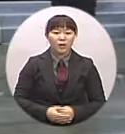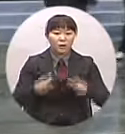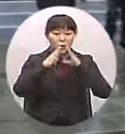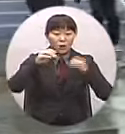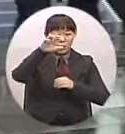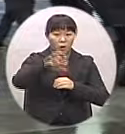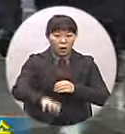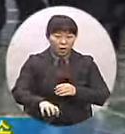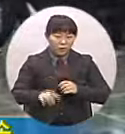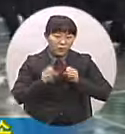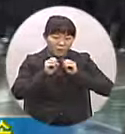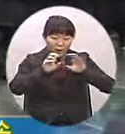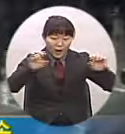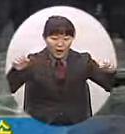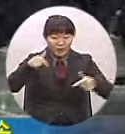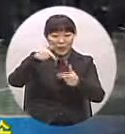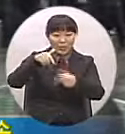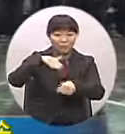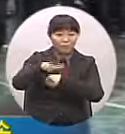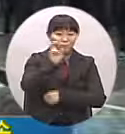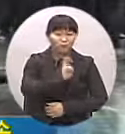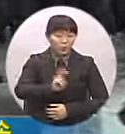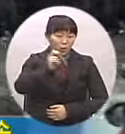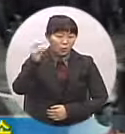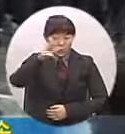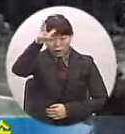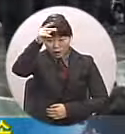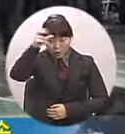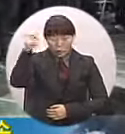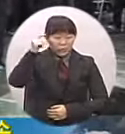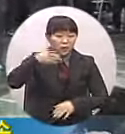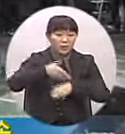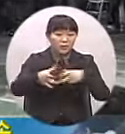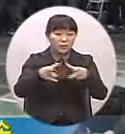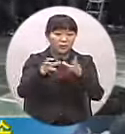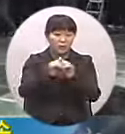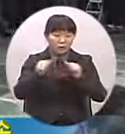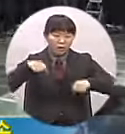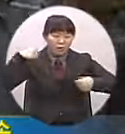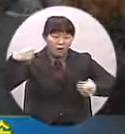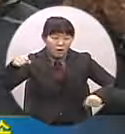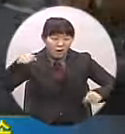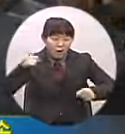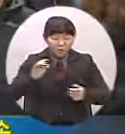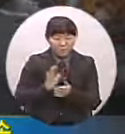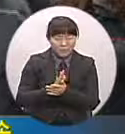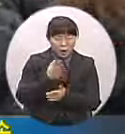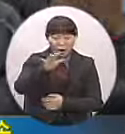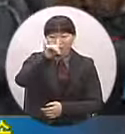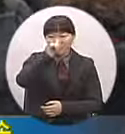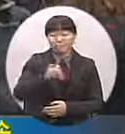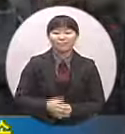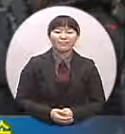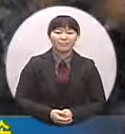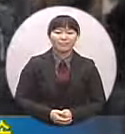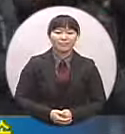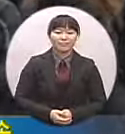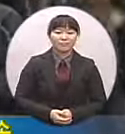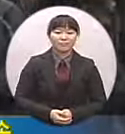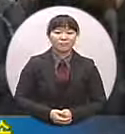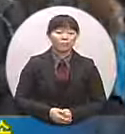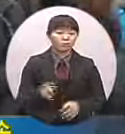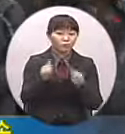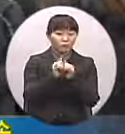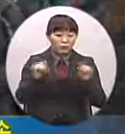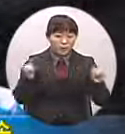광화문 광장에 울려 퍼지는 강남 스타일, 그리고 경찰과 지적장애인들의 춤 열전이 이어집니다.